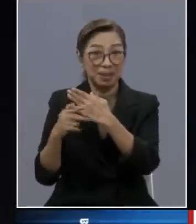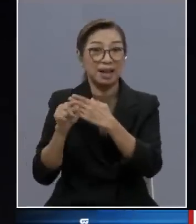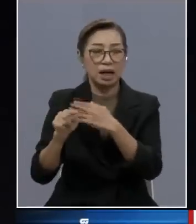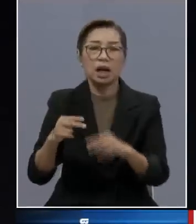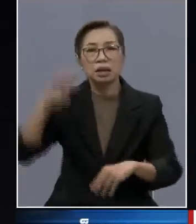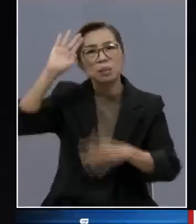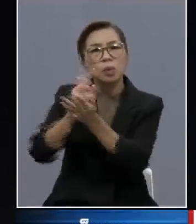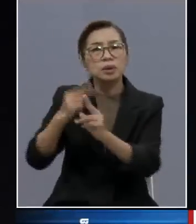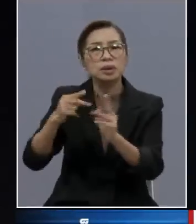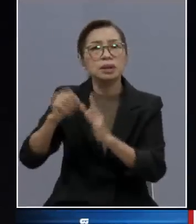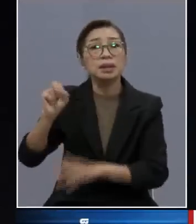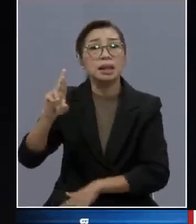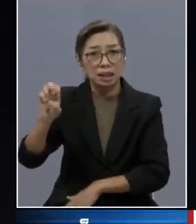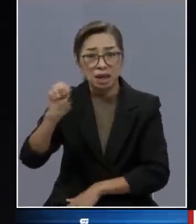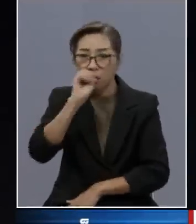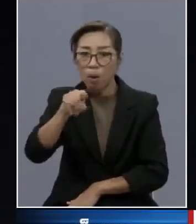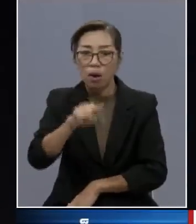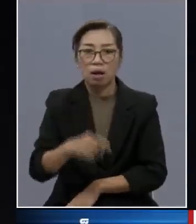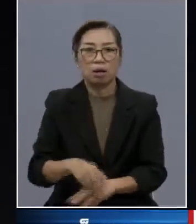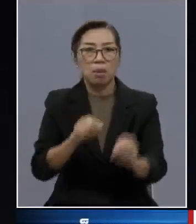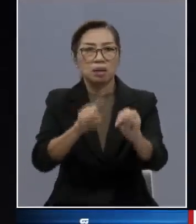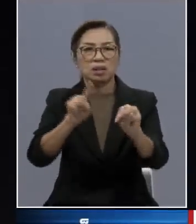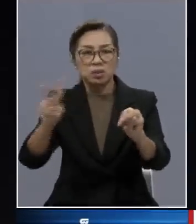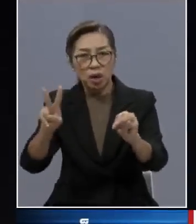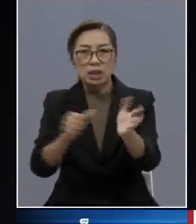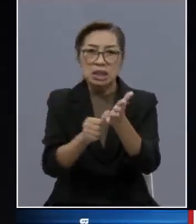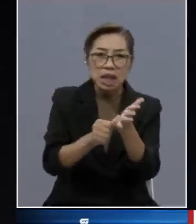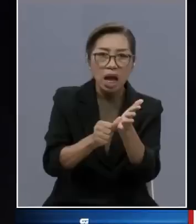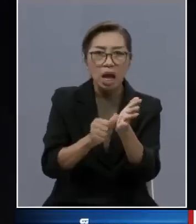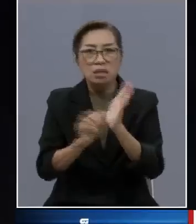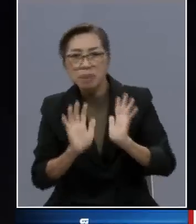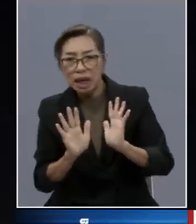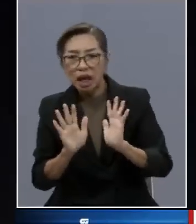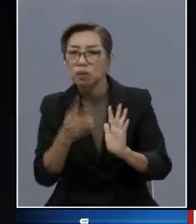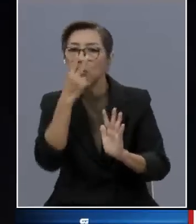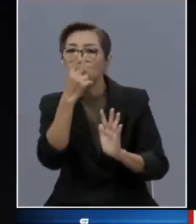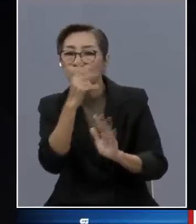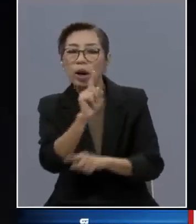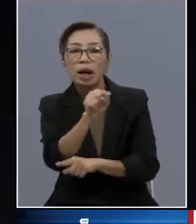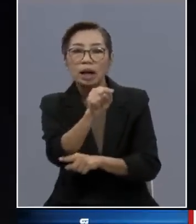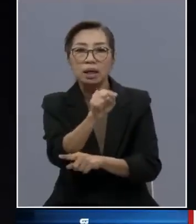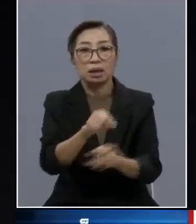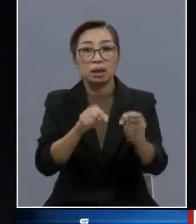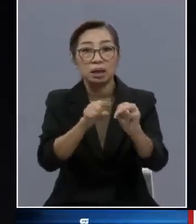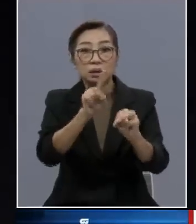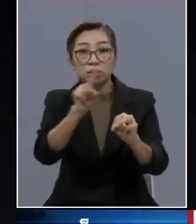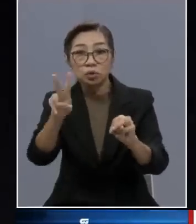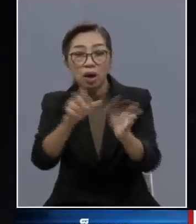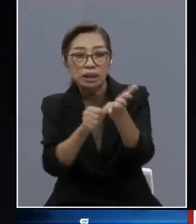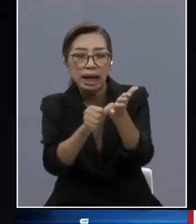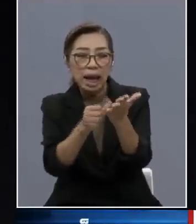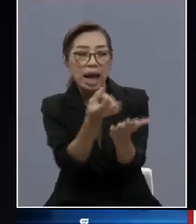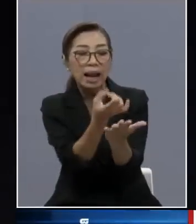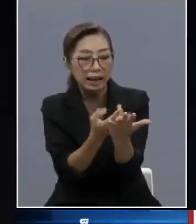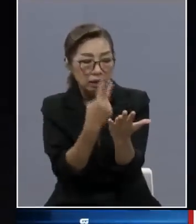ด็นเรื่องของจะแก้ไม่แก้เนี่ยอันเนี้ยพูดไปในหลายเวทีดีเบตแล้วถ้าคือจะไปแก้เนี่ยก็ต้องไปดูว่าแก้ไขอย่างไรตรงไหนจุดที่ต้อง